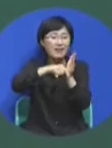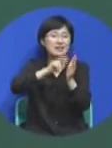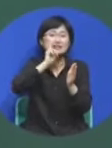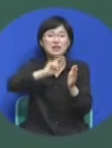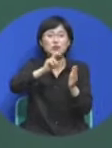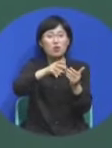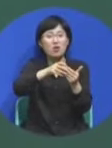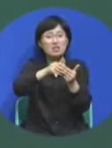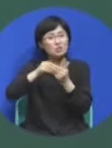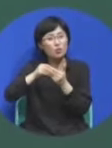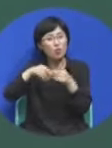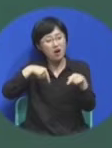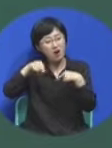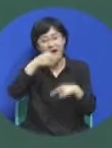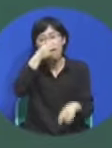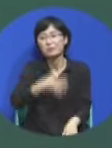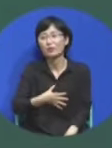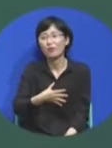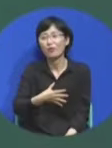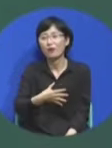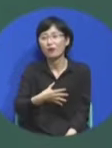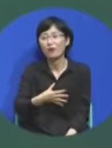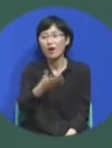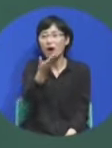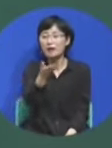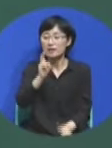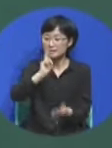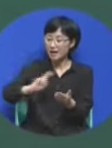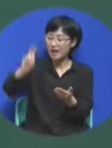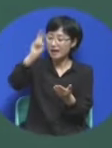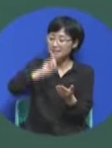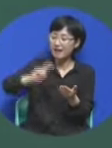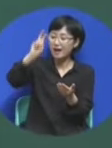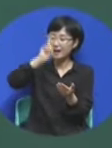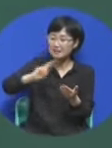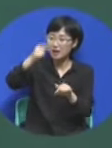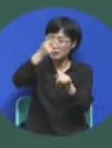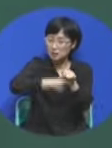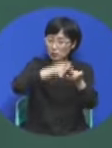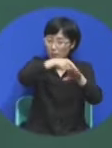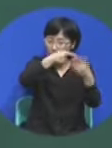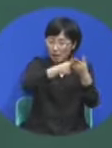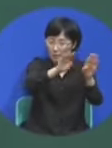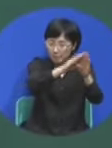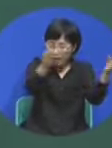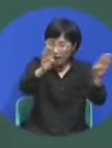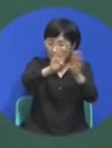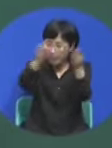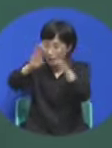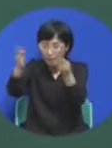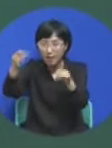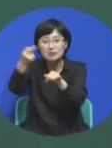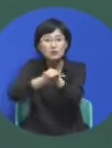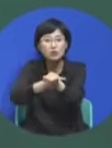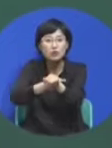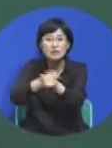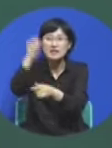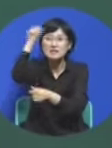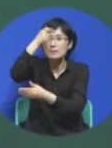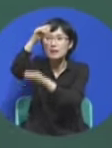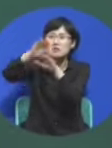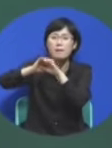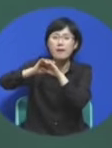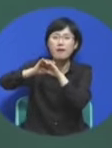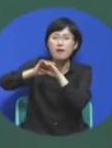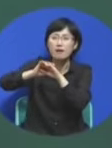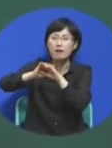其实清晨祷告会带领赞美是最难的. 근데요 성도들이 찬송하면서 마음 문이 열리니까 새벽 기도 시간에도 하나님의 은혜가 막 그들에게 막 하나님의